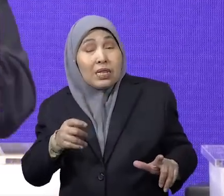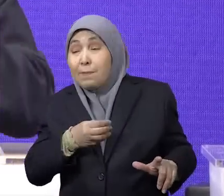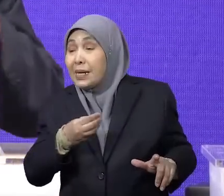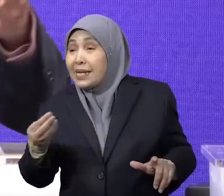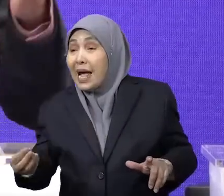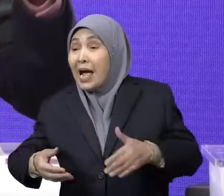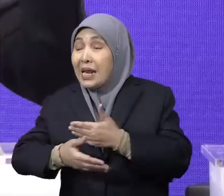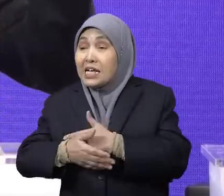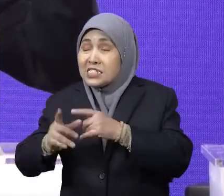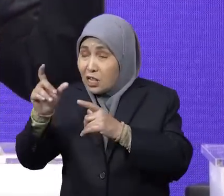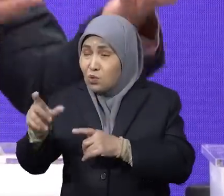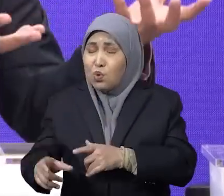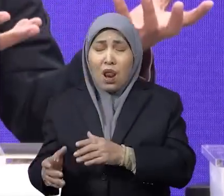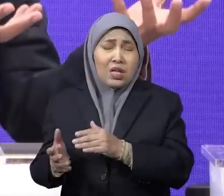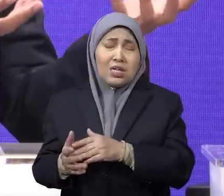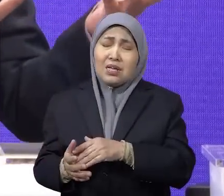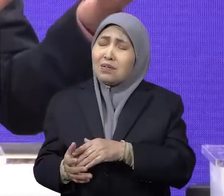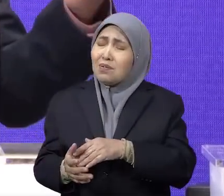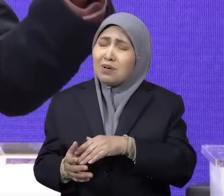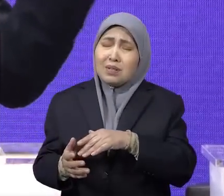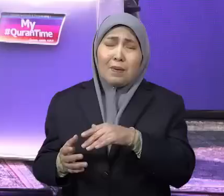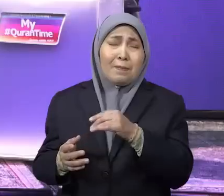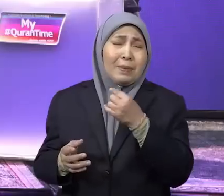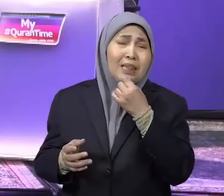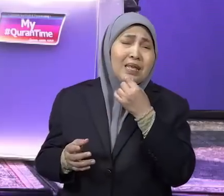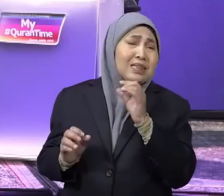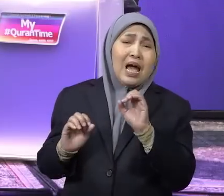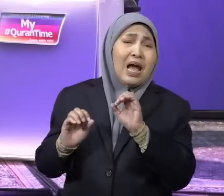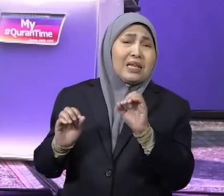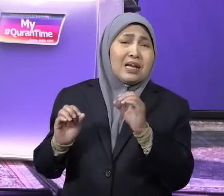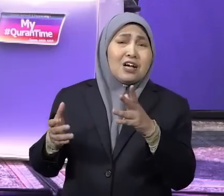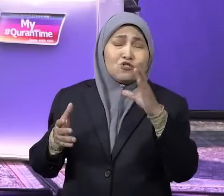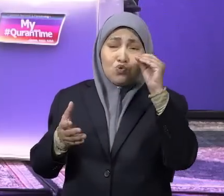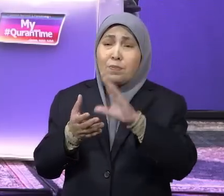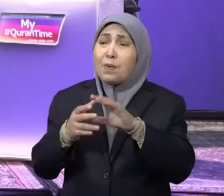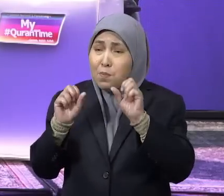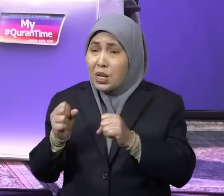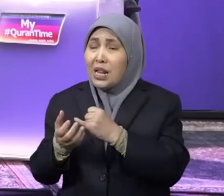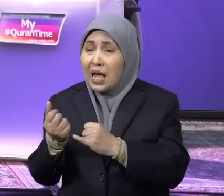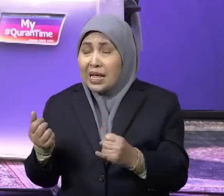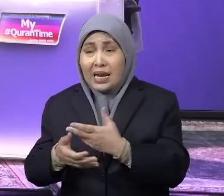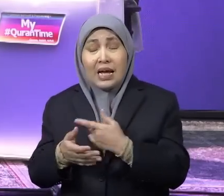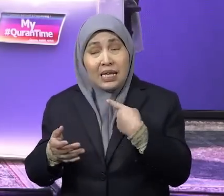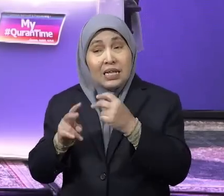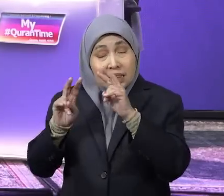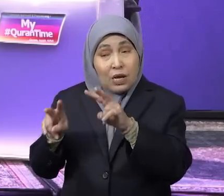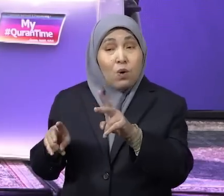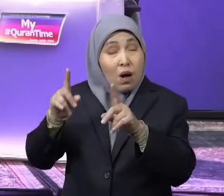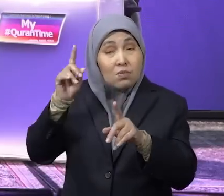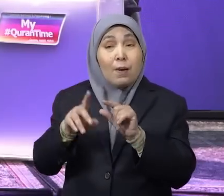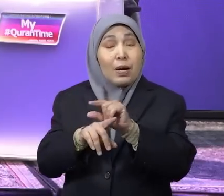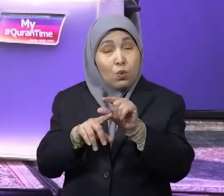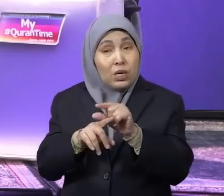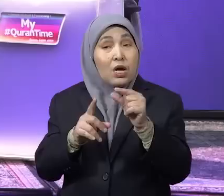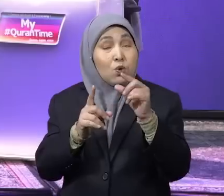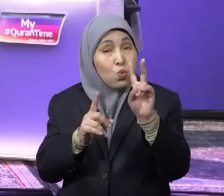anak. Satu keadaan yang lebih luar biasa, iaitu tidak ada suami tetapi melahirkan anak. Yang ini kita tengok Allah Ta'ala menggunakan